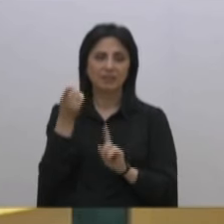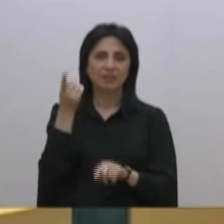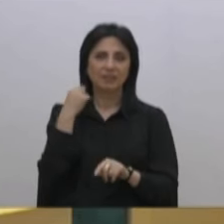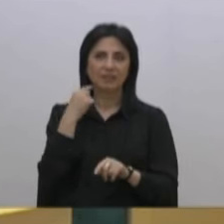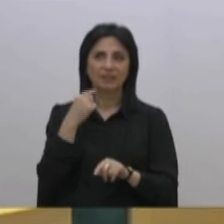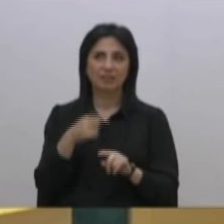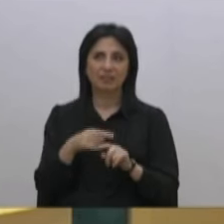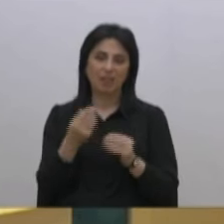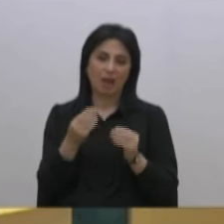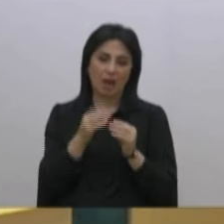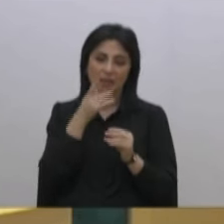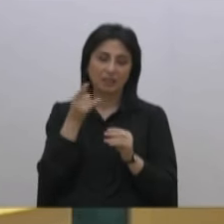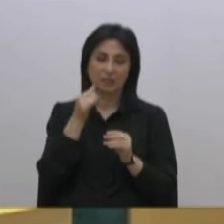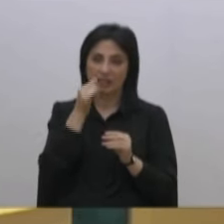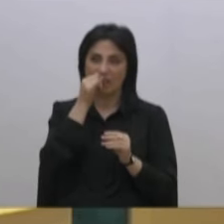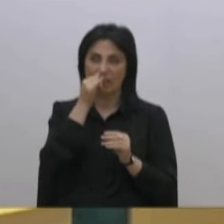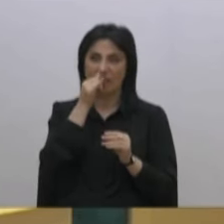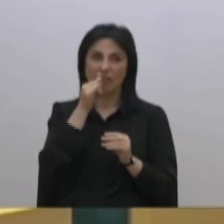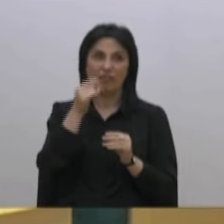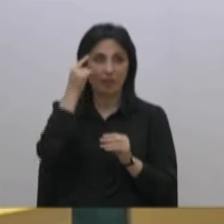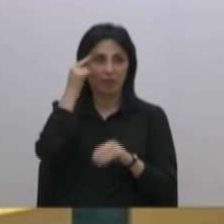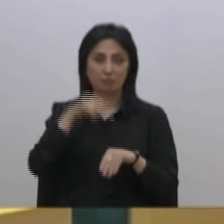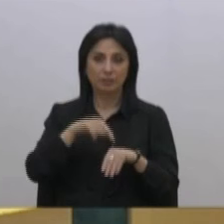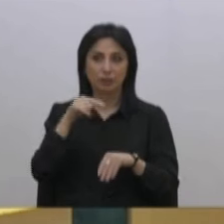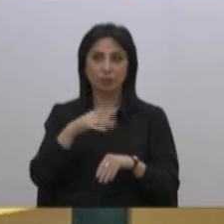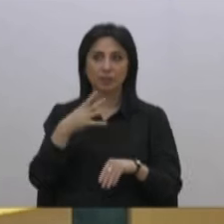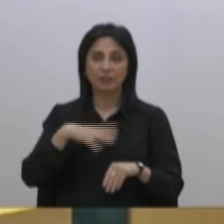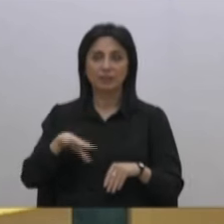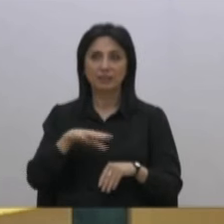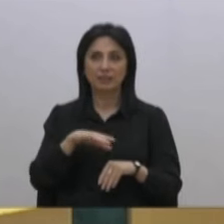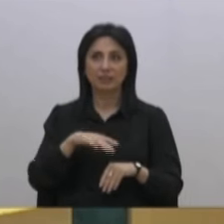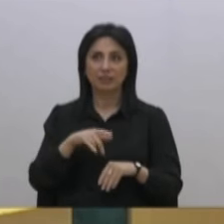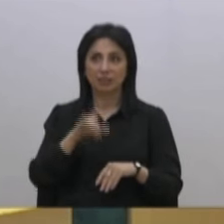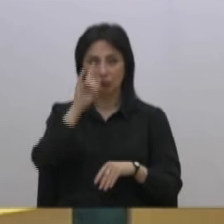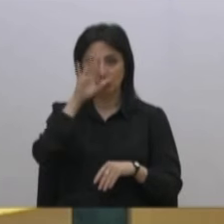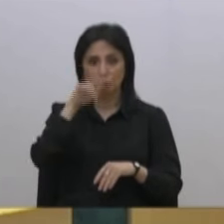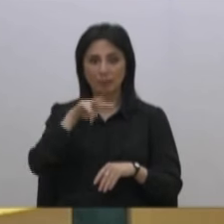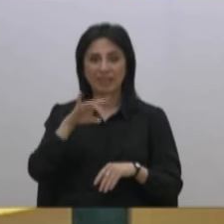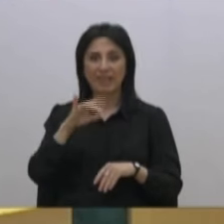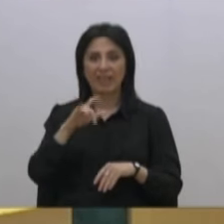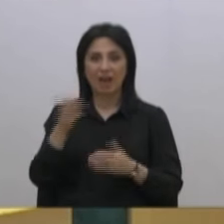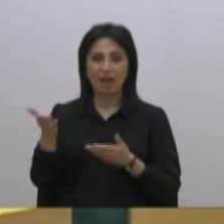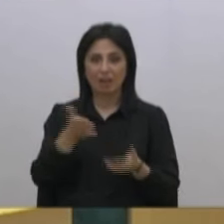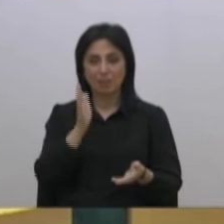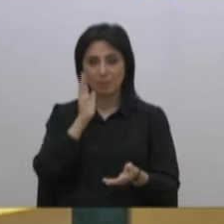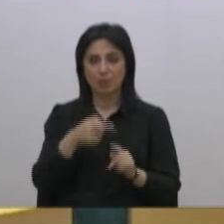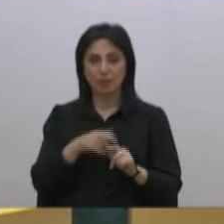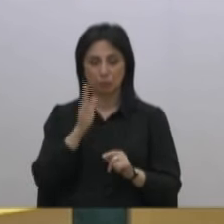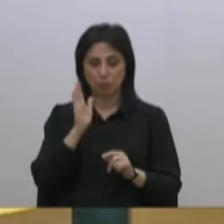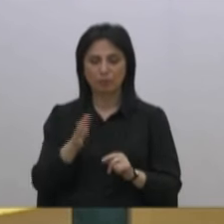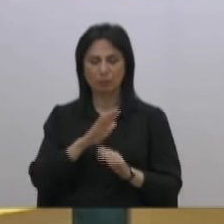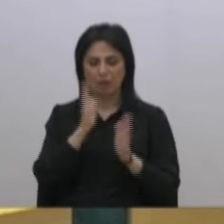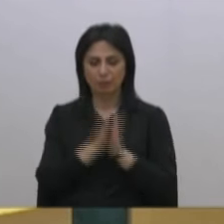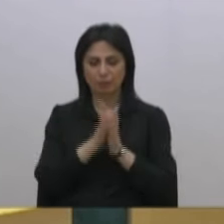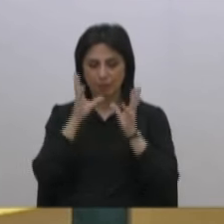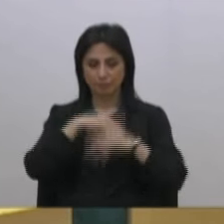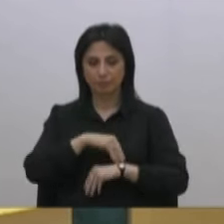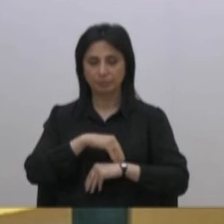ან თუნდაც 10 წლის წინ ვერც კი ვიოცნებდით საქართველოს ჩემპიონთა ლიგის ფინალის მასპინძლობაზე, ეს ხდება უკვე